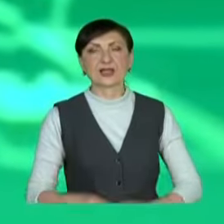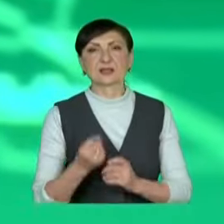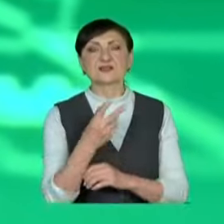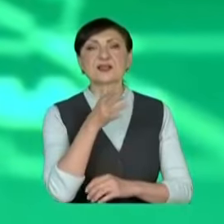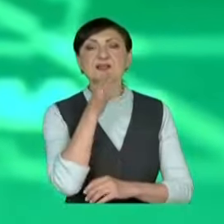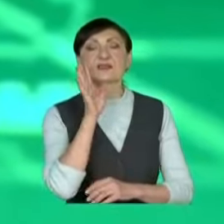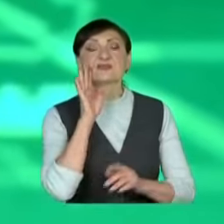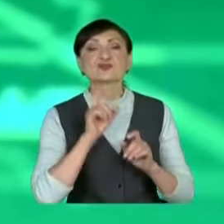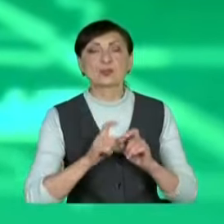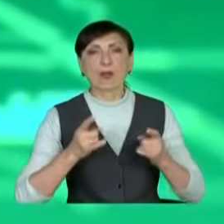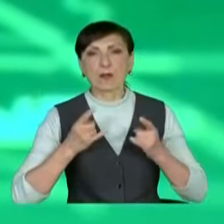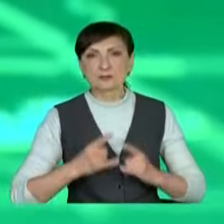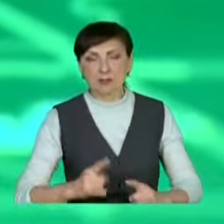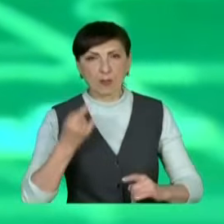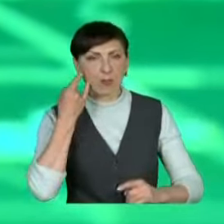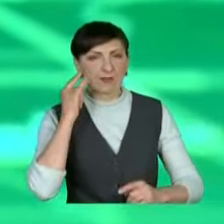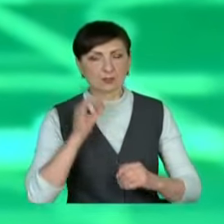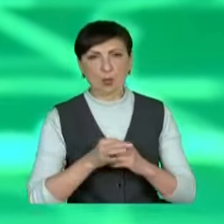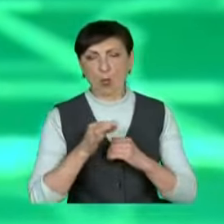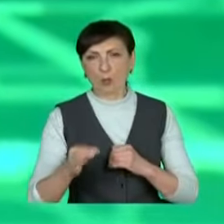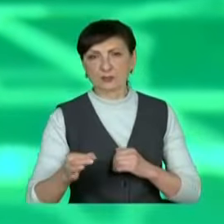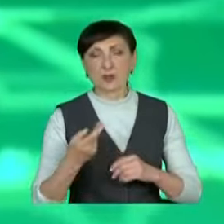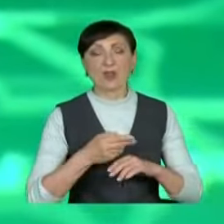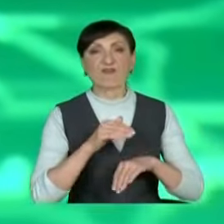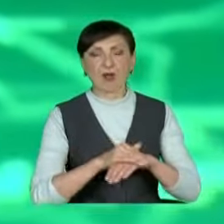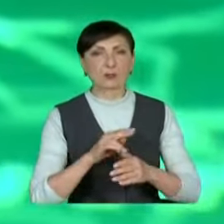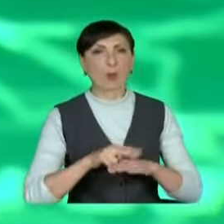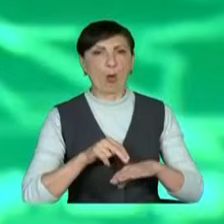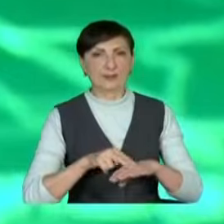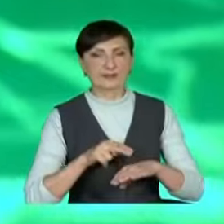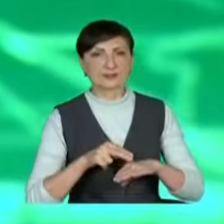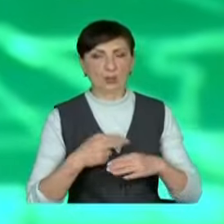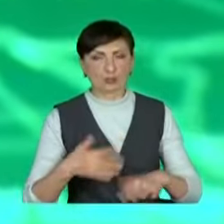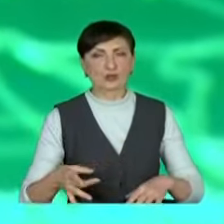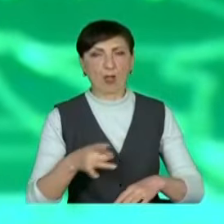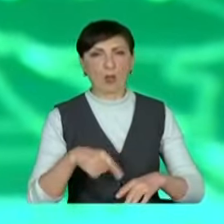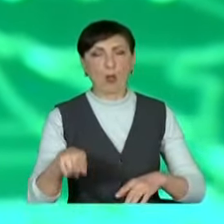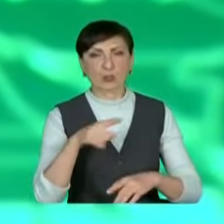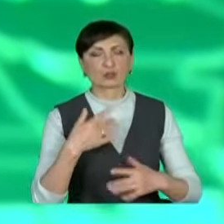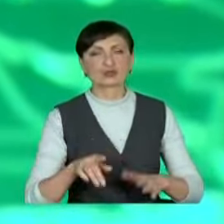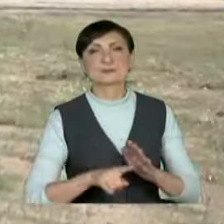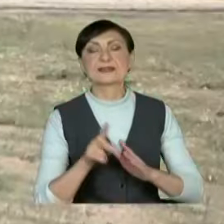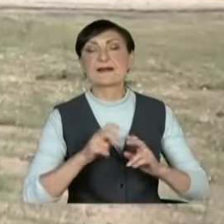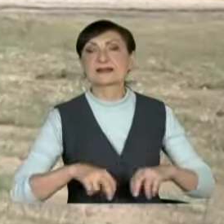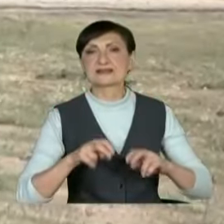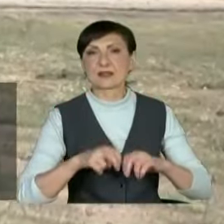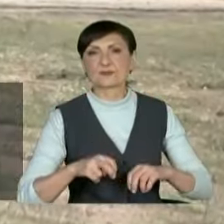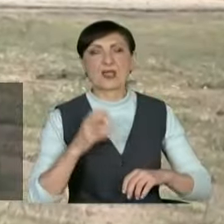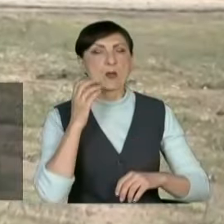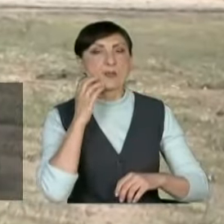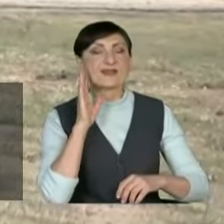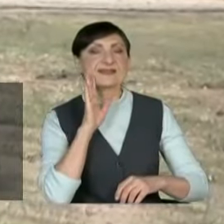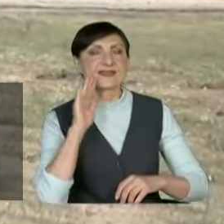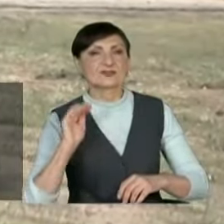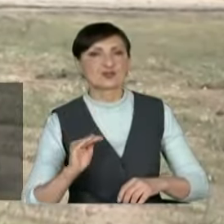Двенадцатилетняя школьница родила в Павлодарской области. По данному факту, в полиции Щербактинского района сейчас ведут расследование. О беременности